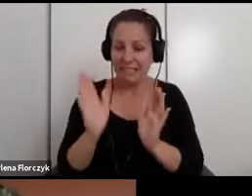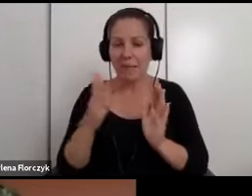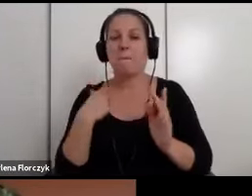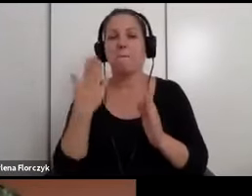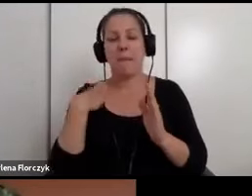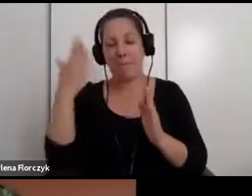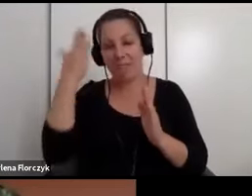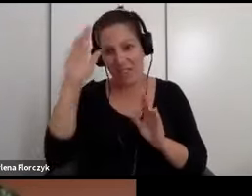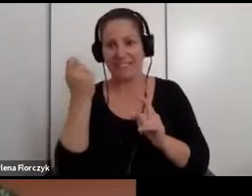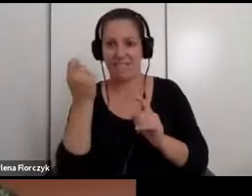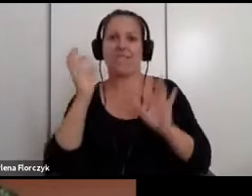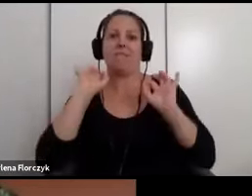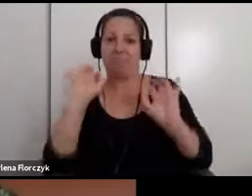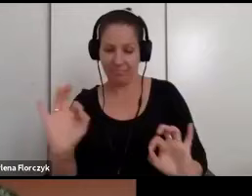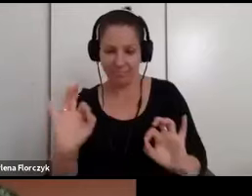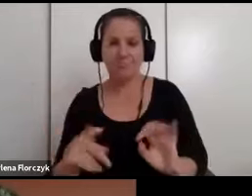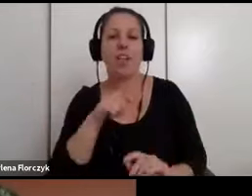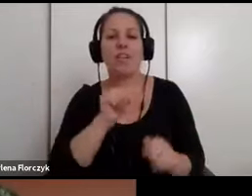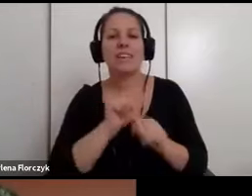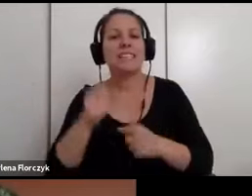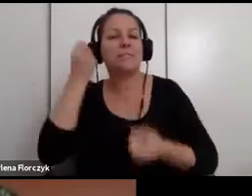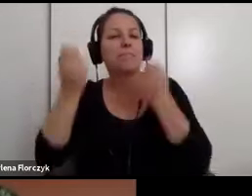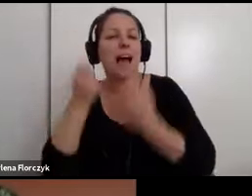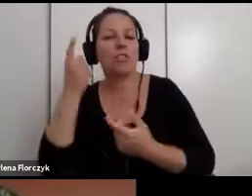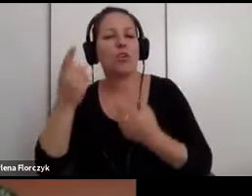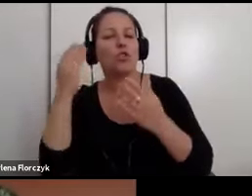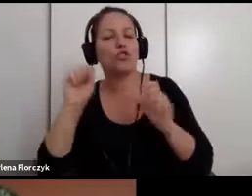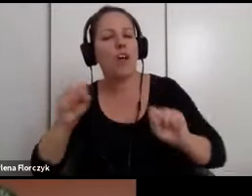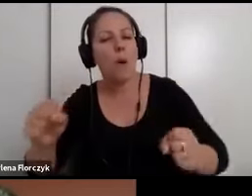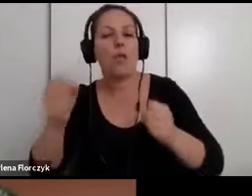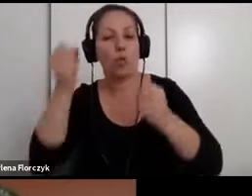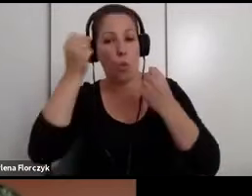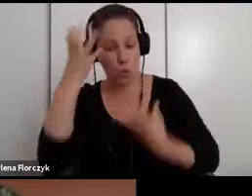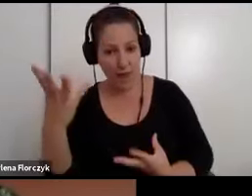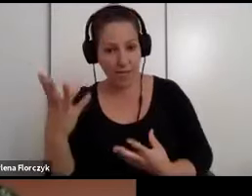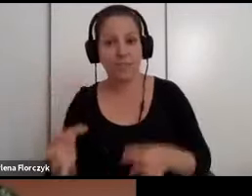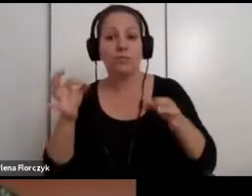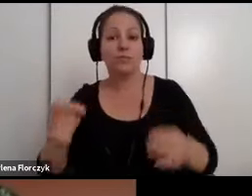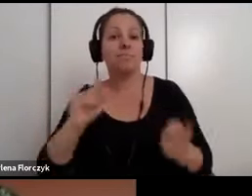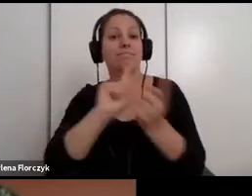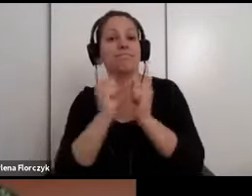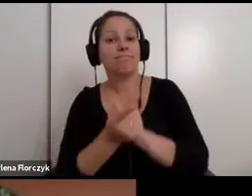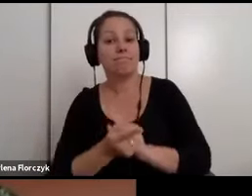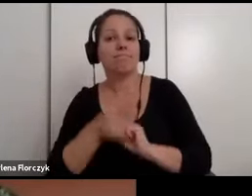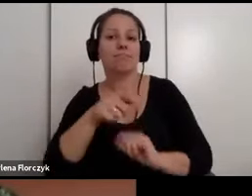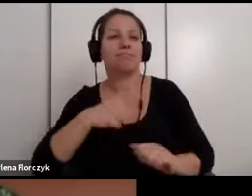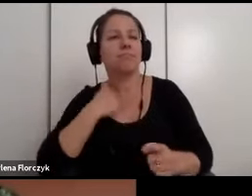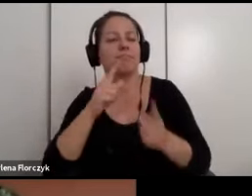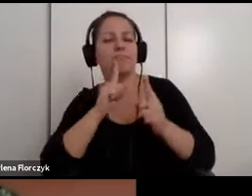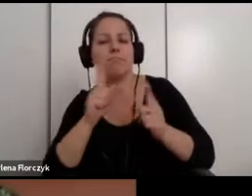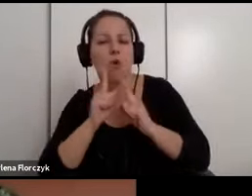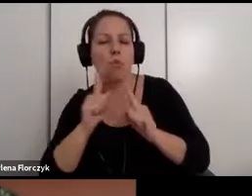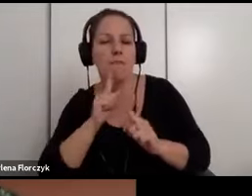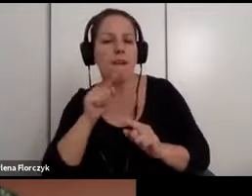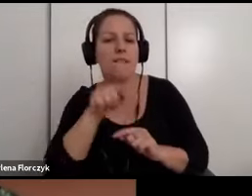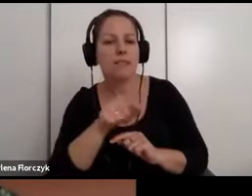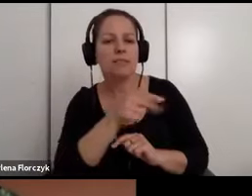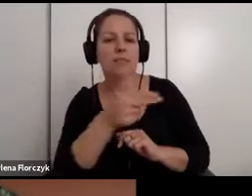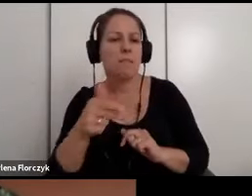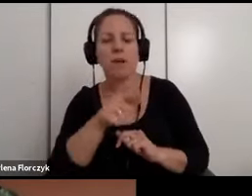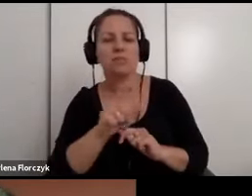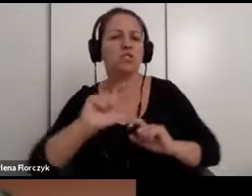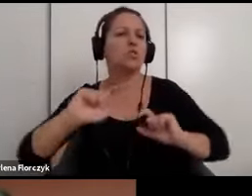chwilę będzie wszystko dobrze. To jest inspirator działań kulturalnych. I dzisiaj spotykamy się, żeby porozmawiać o tym, co